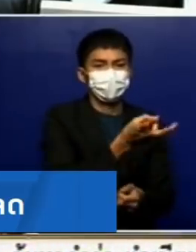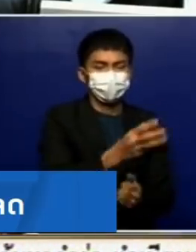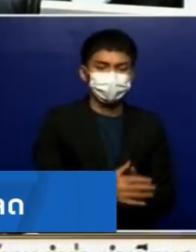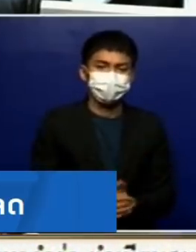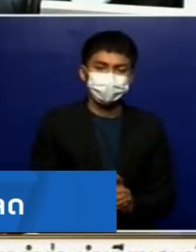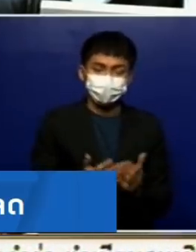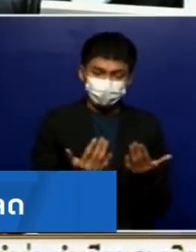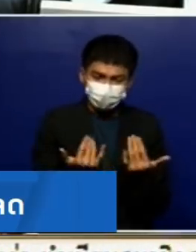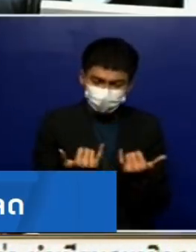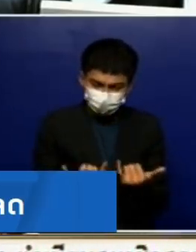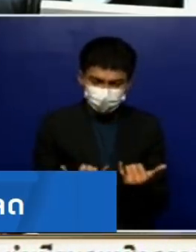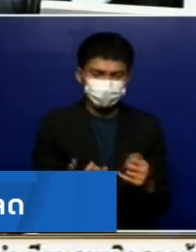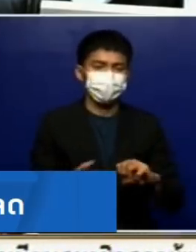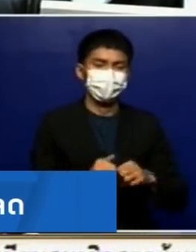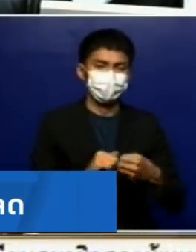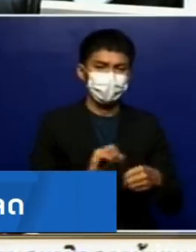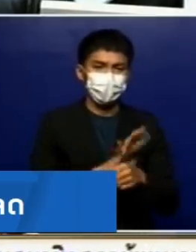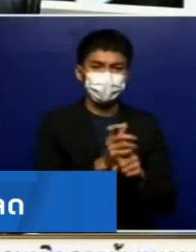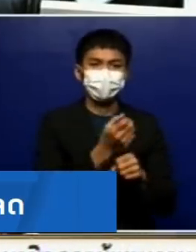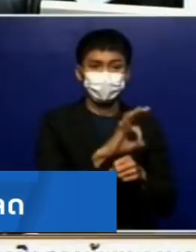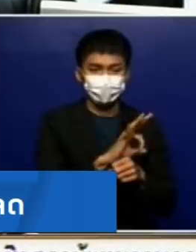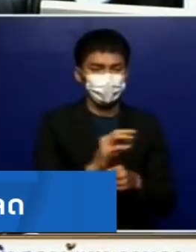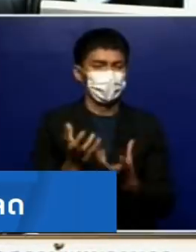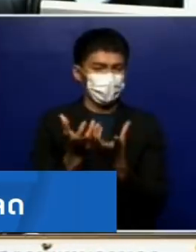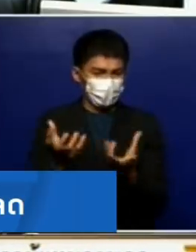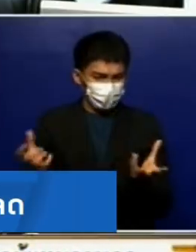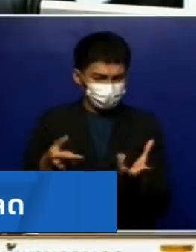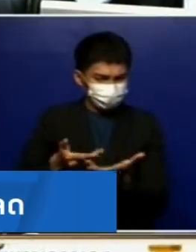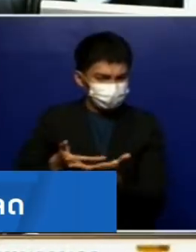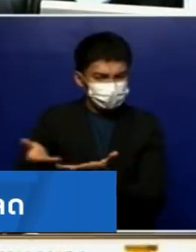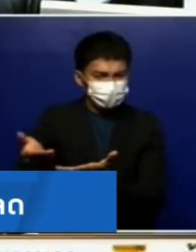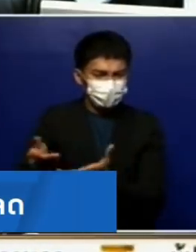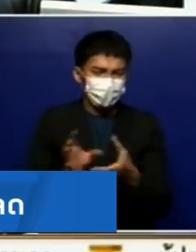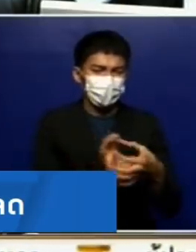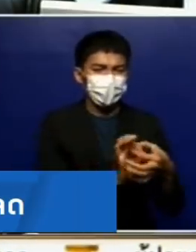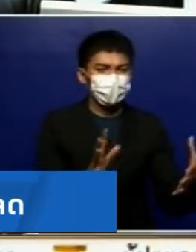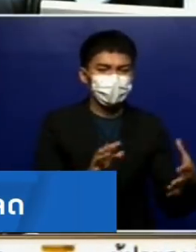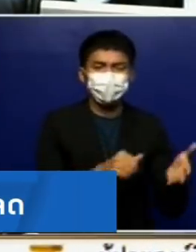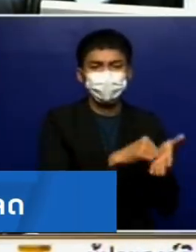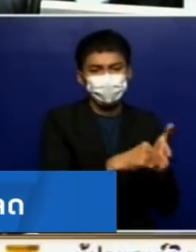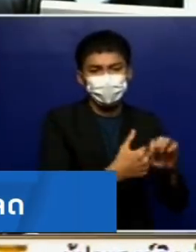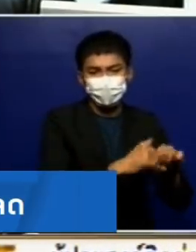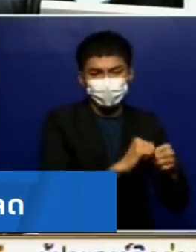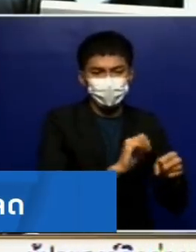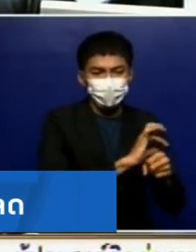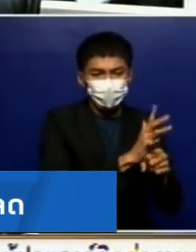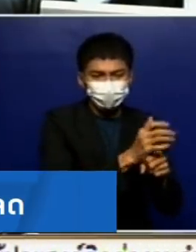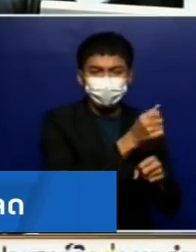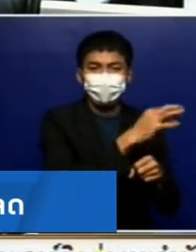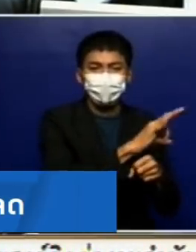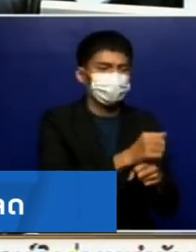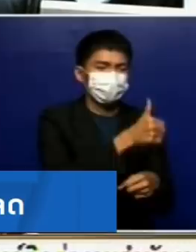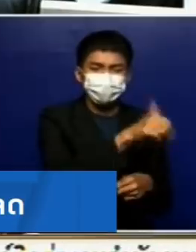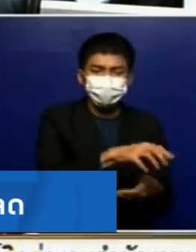ายุทโธปกรณ์นั้นไปต่อสู้โควิด-19 หรือไงอันนี้ต้องเรียนด้วยความเคารพครับว่ามันเป็นเรื่อง